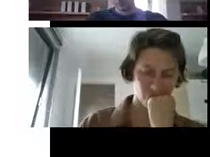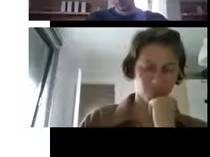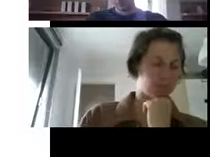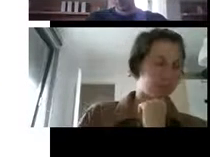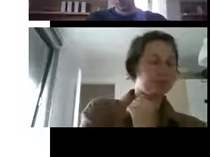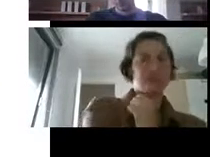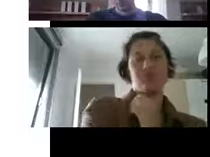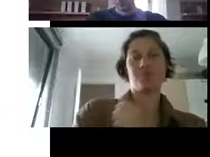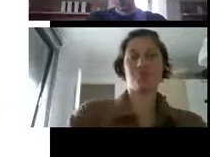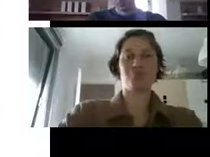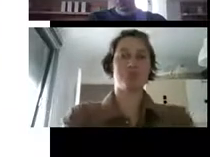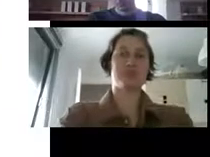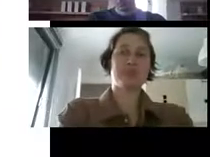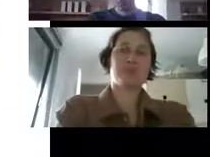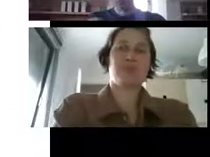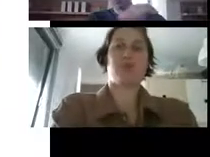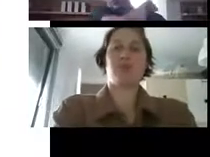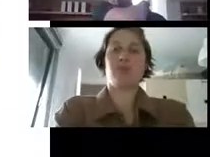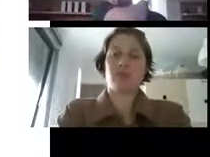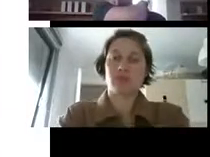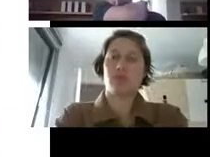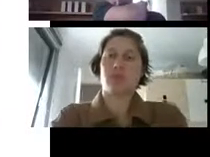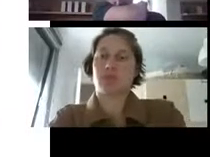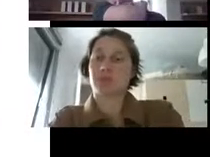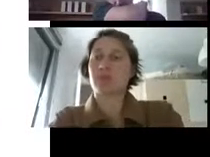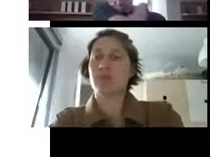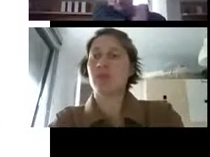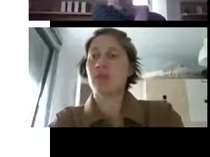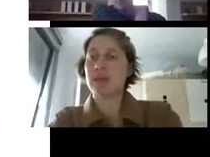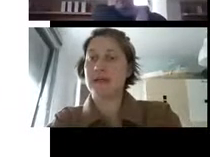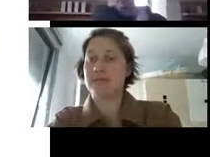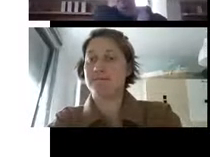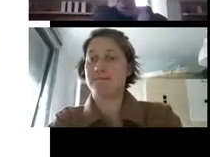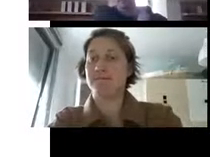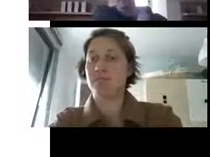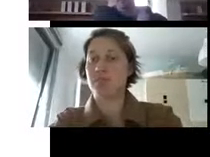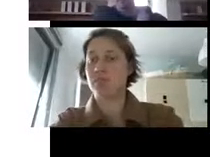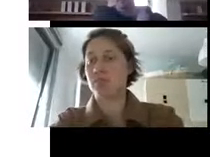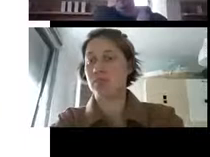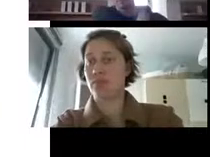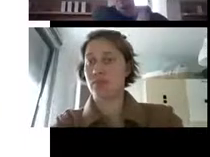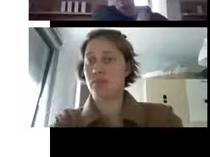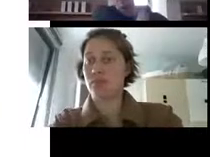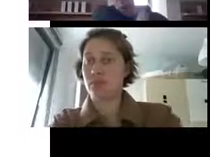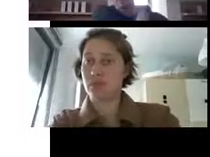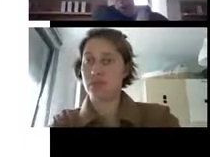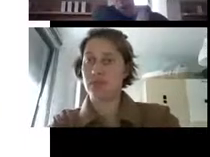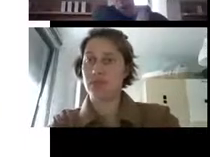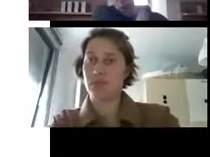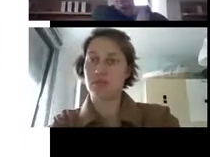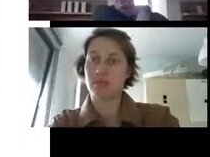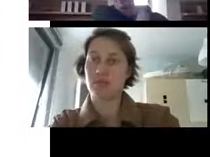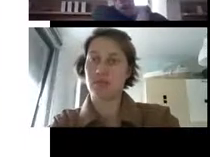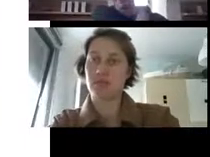belangrijk. Ga ook bewust om met de maximumcapaciteit. Maak een voorzichtige inschatting over hoeveel kinderen je deze zomer maximaal gaat kunnen